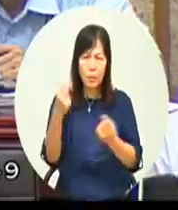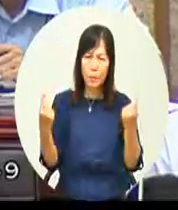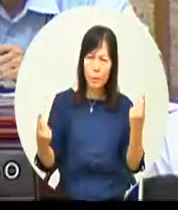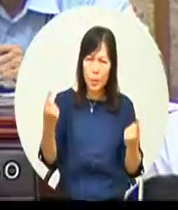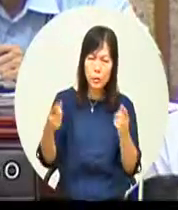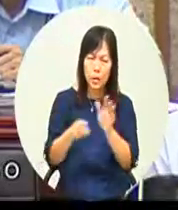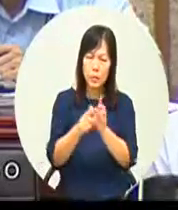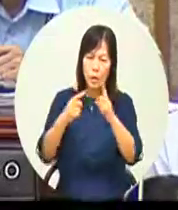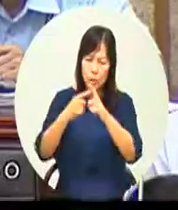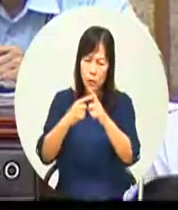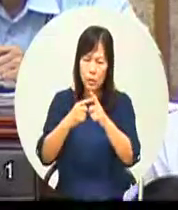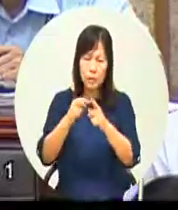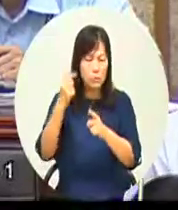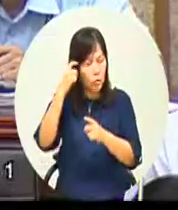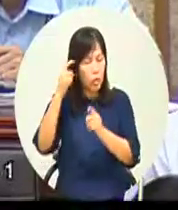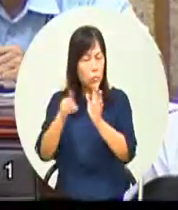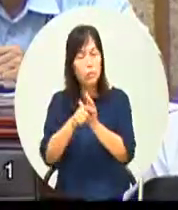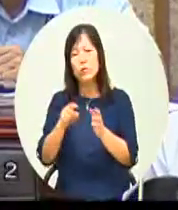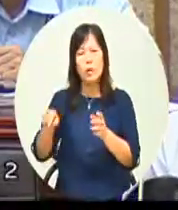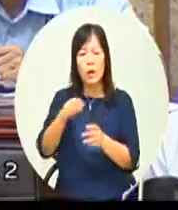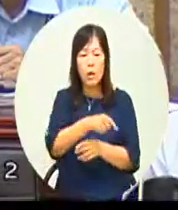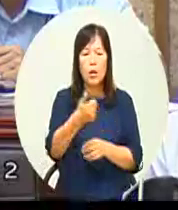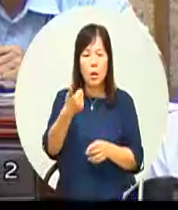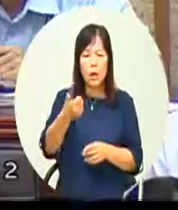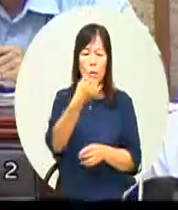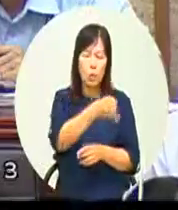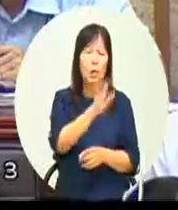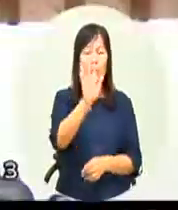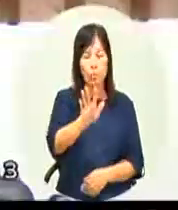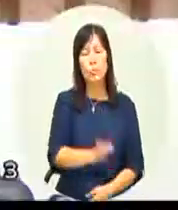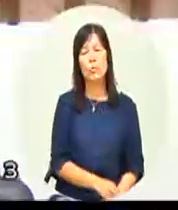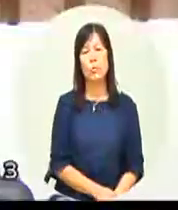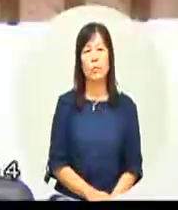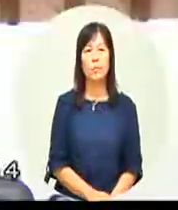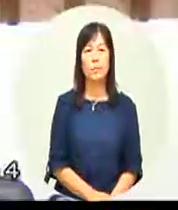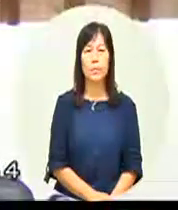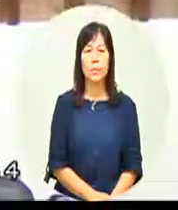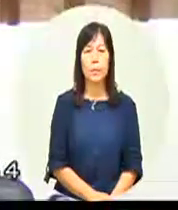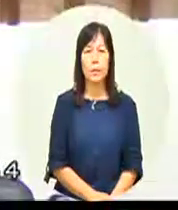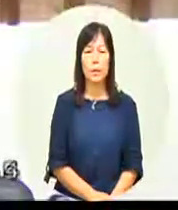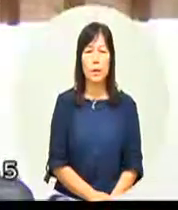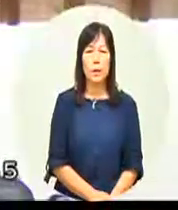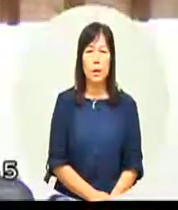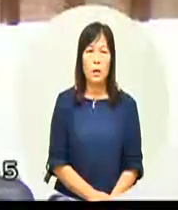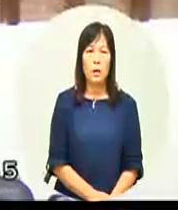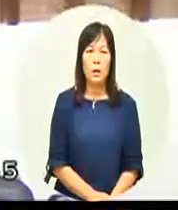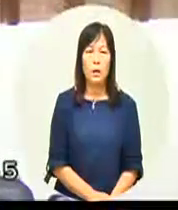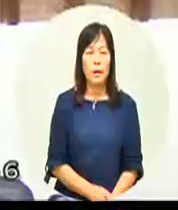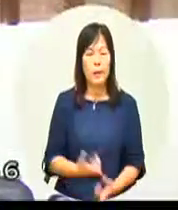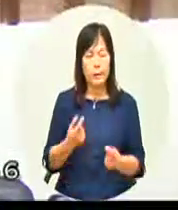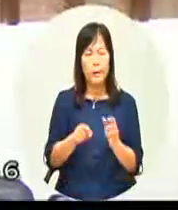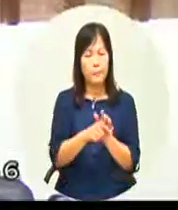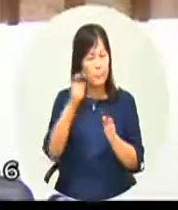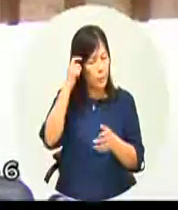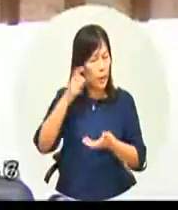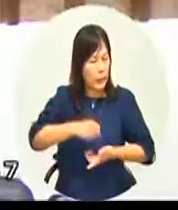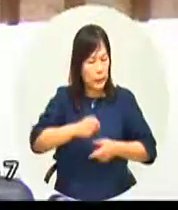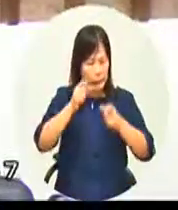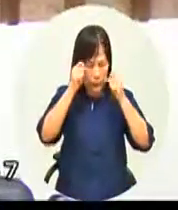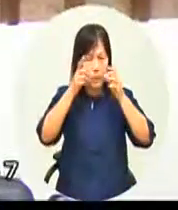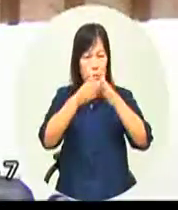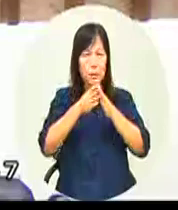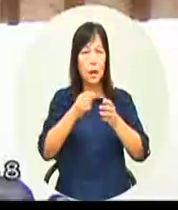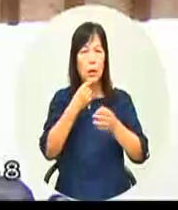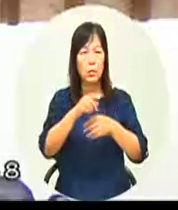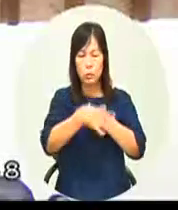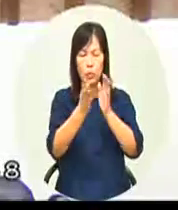客的角度来看的话，其实是各有利弊。 是，好，局长你先请坐下、哦、但是我还是要提醒、哦、这个整